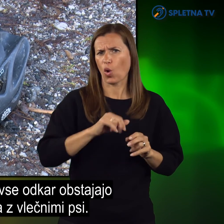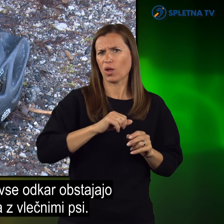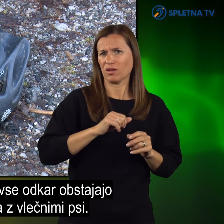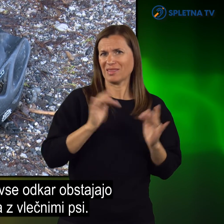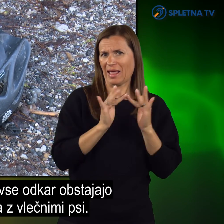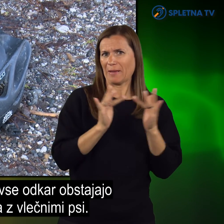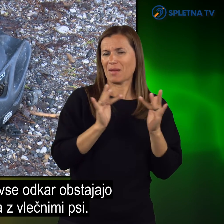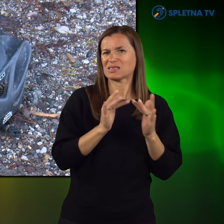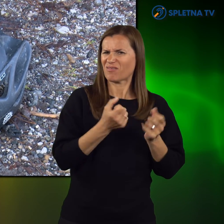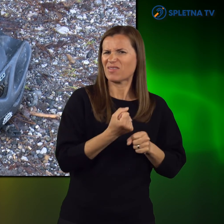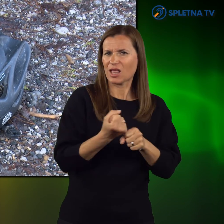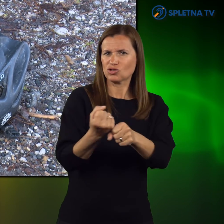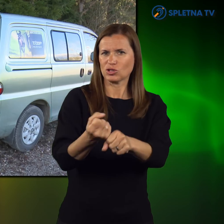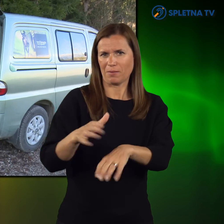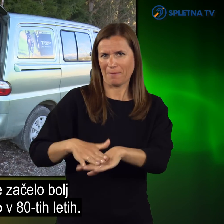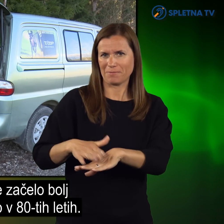tekme z vlečnimi psi.